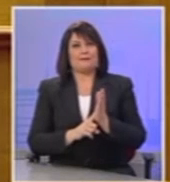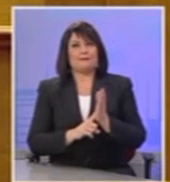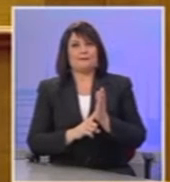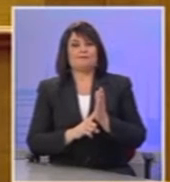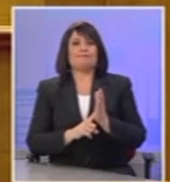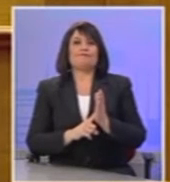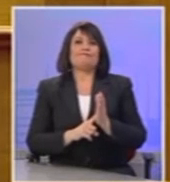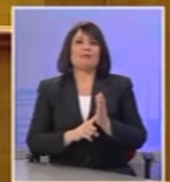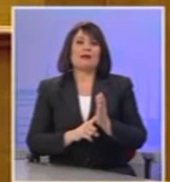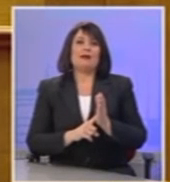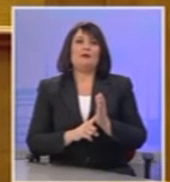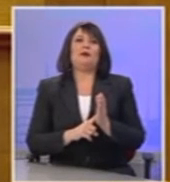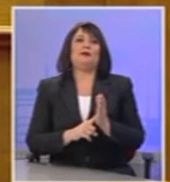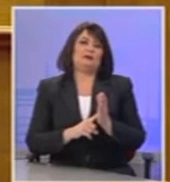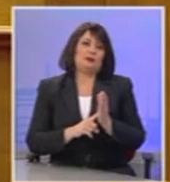μια έθραστη